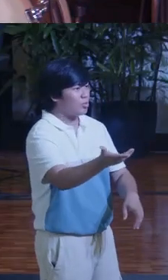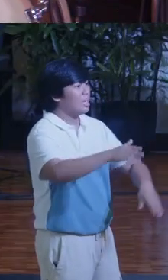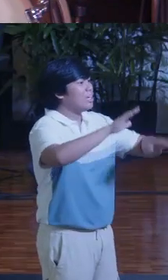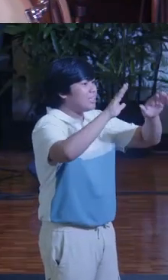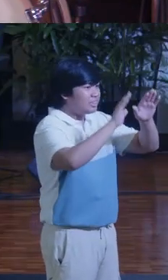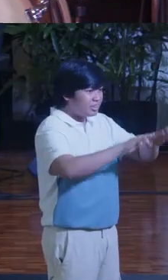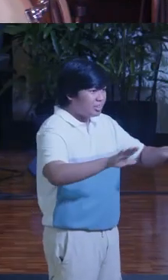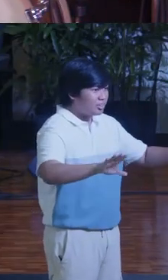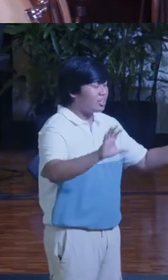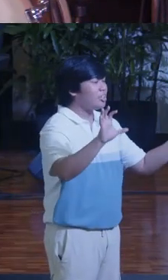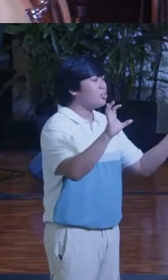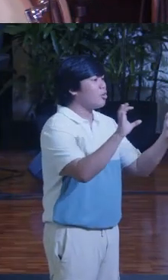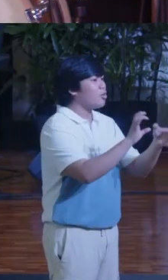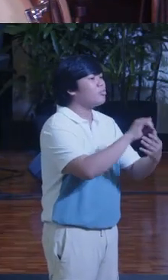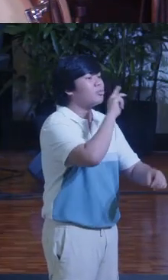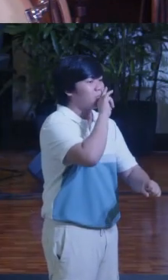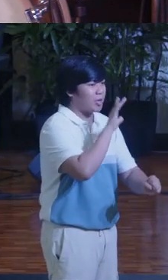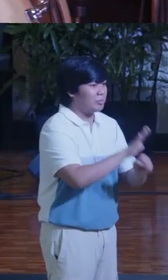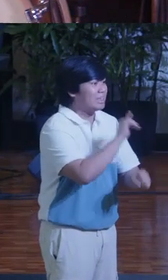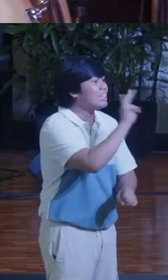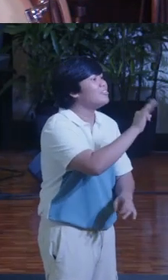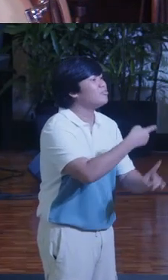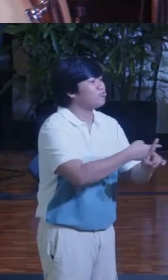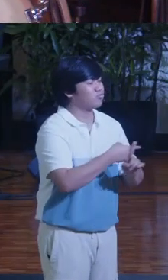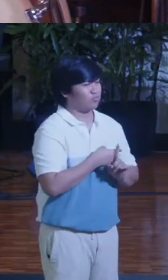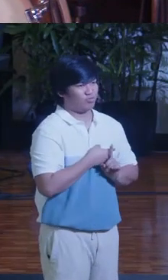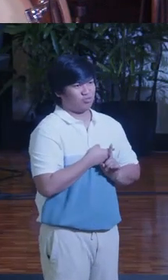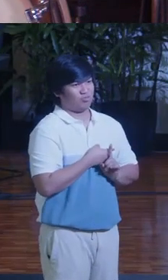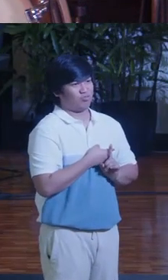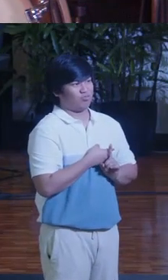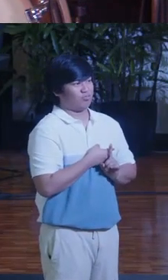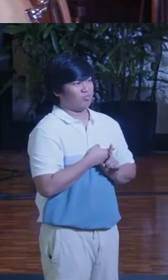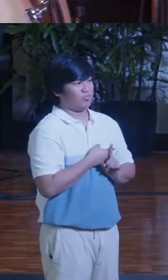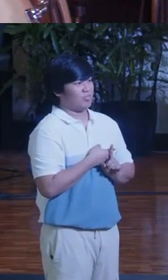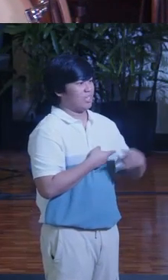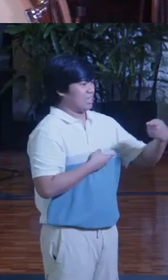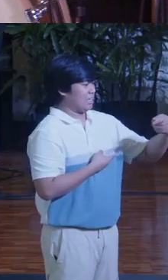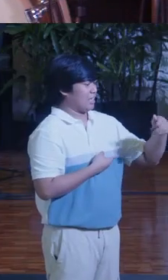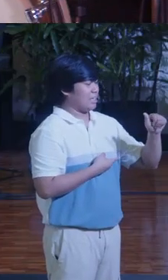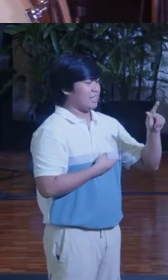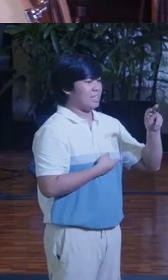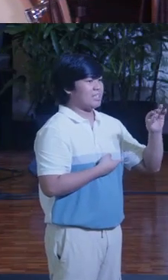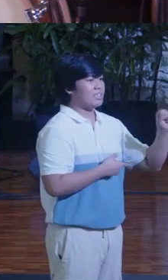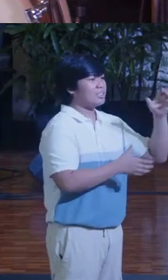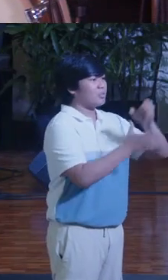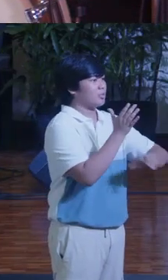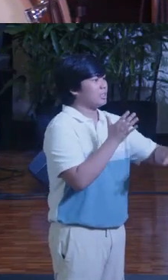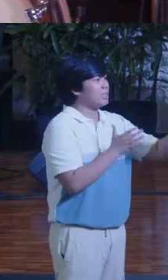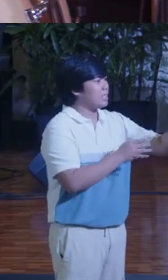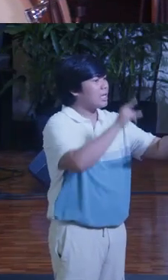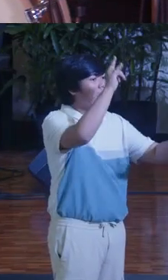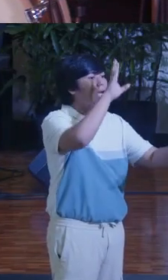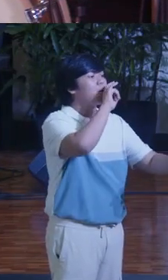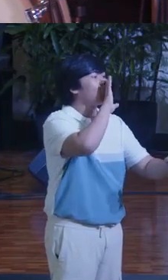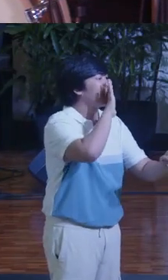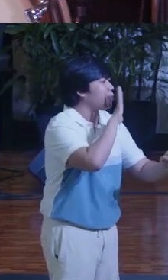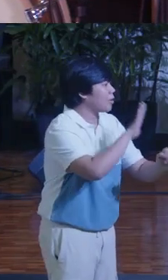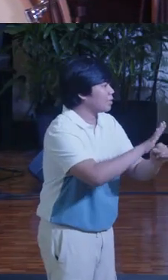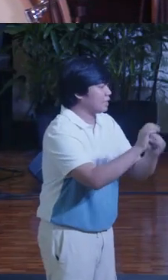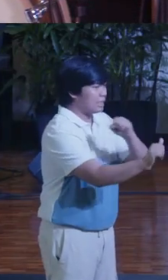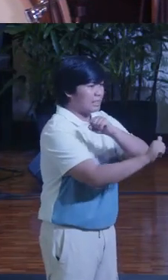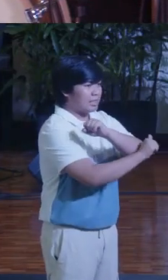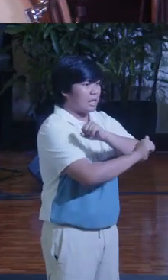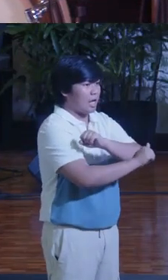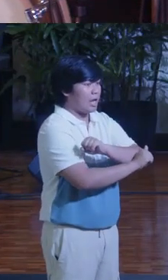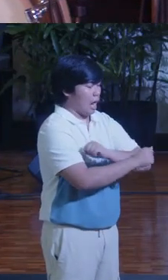children of the promise. Sapagkat naalala niyo sa Galatians 3, ang pangako ng Diyos kay Abraham, I will